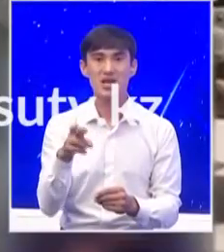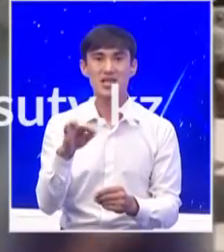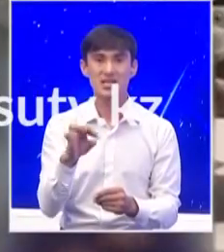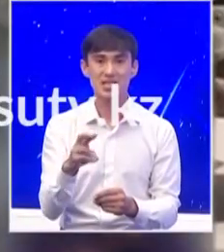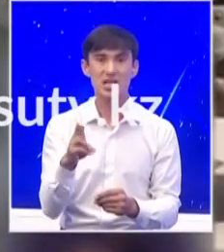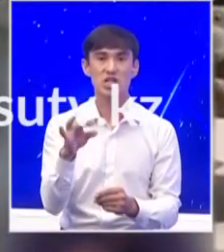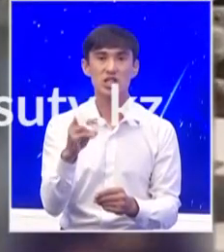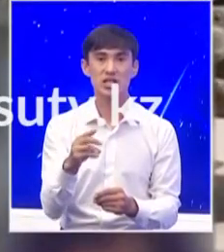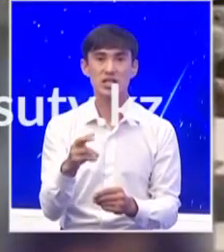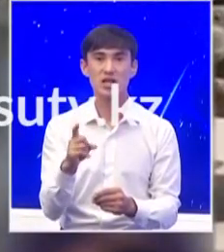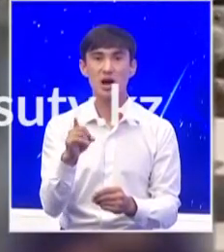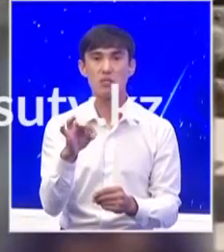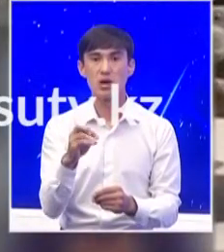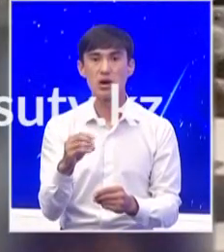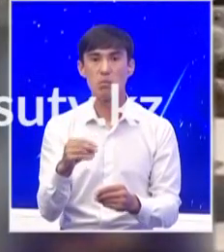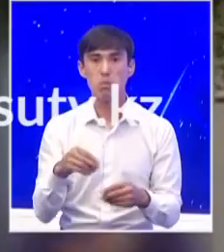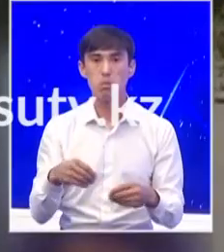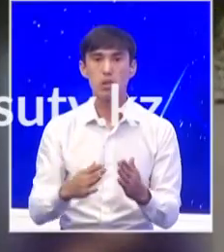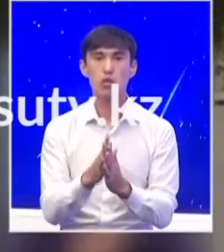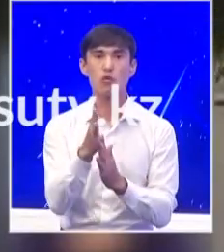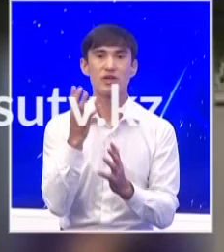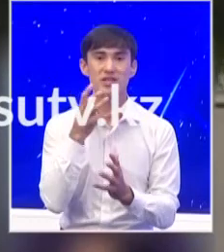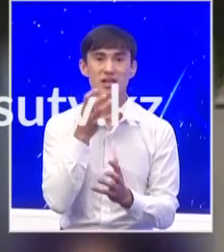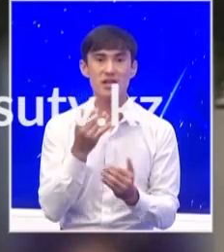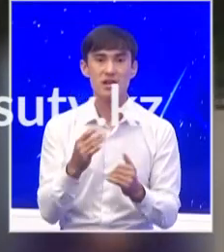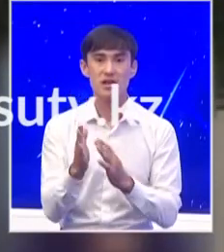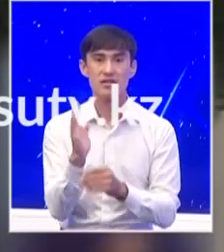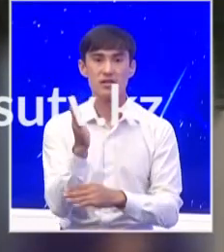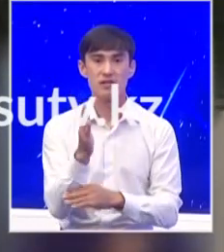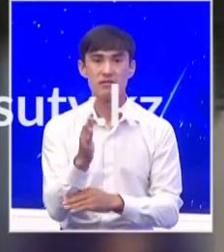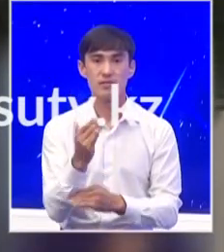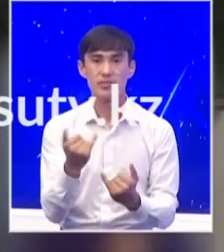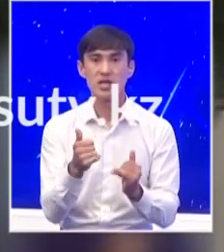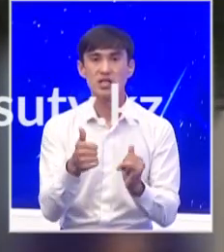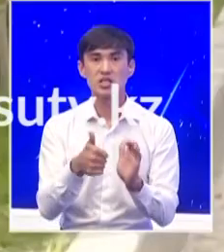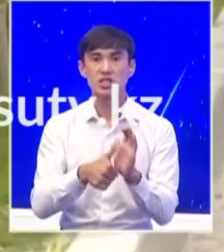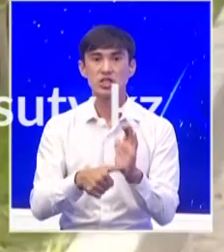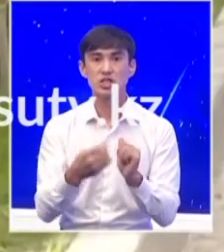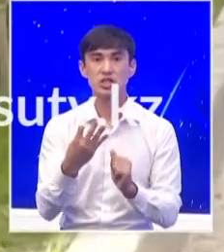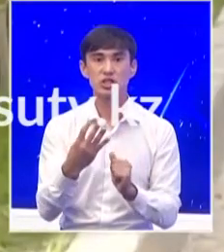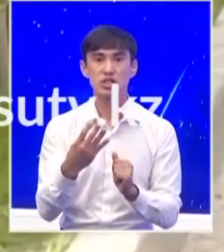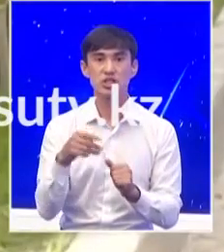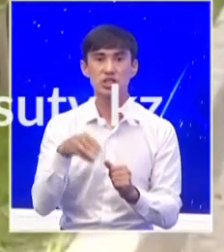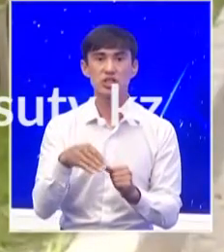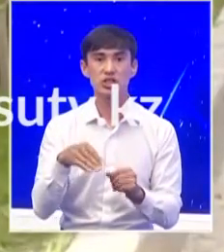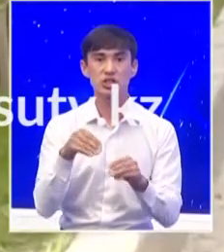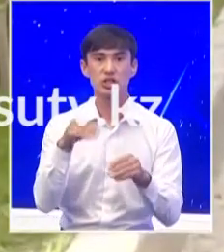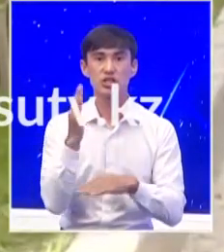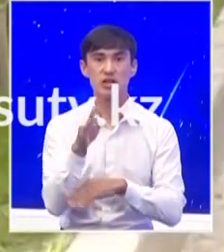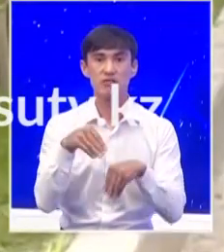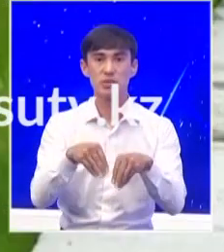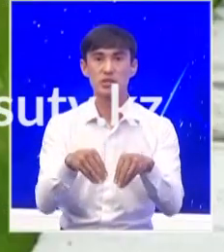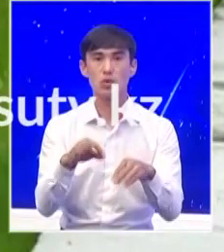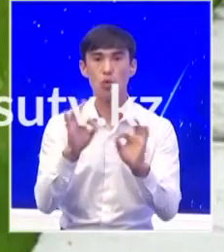и на холмах плодовые деревья. Весной этого года в городе высадили 64 тысячи деревьев. Осенью планируется посадка